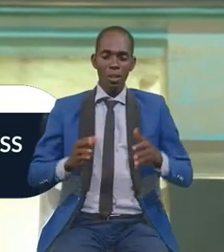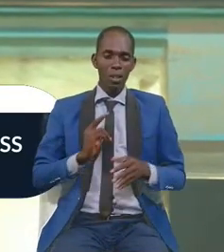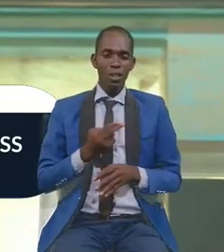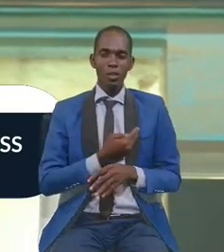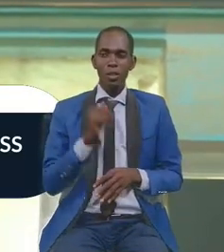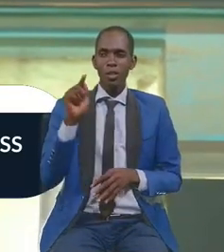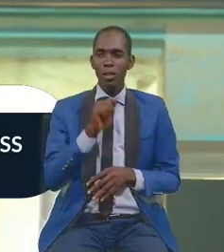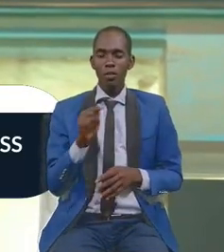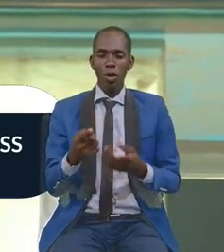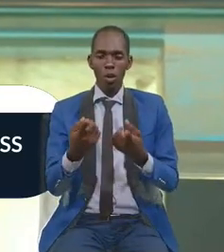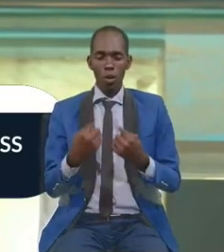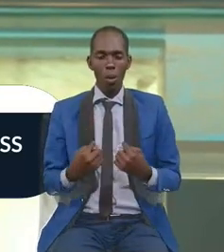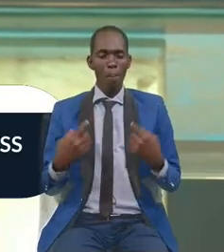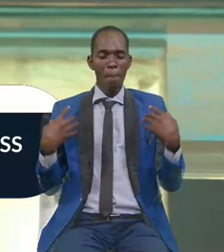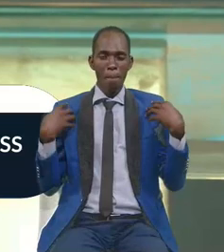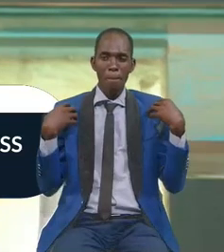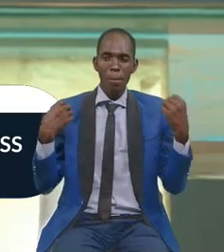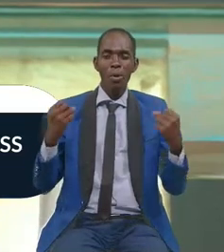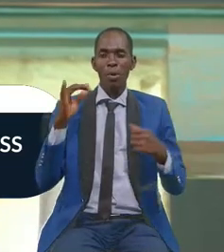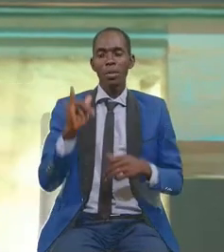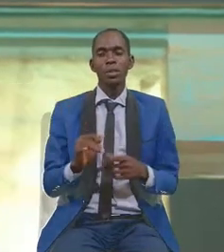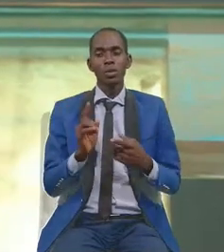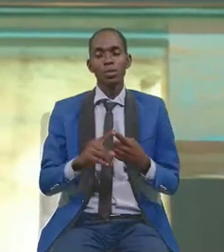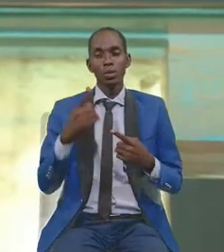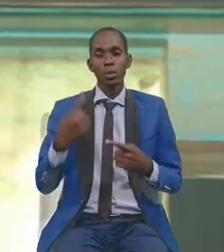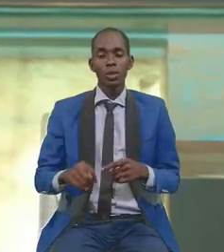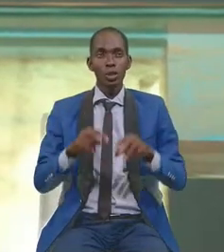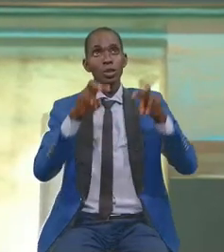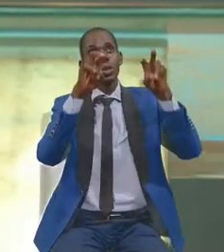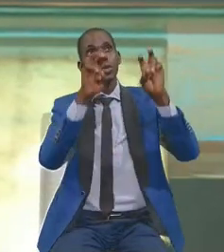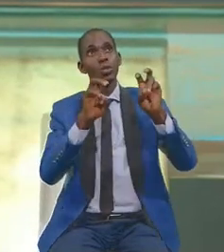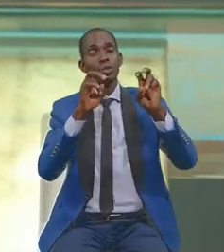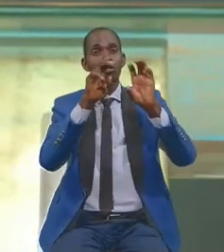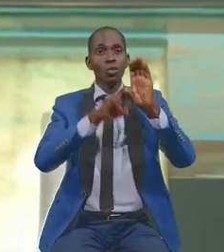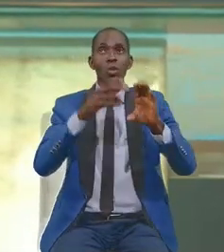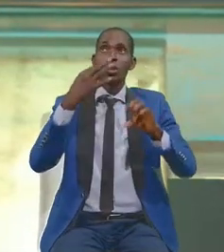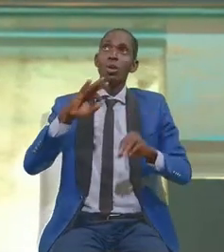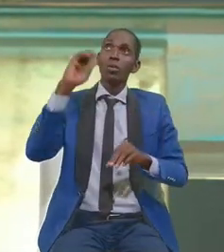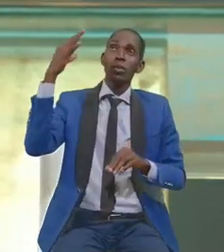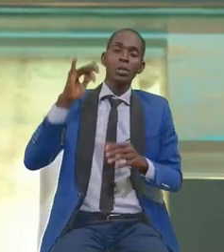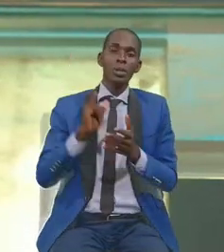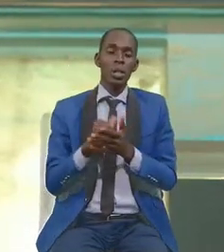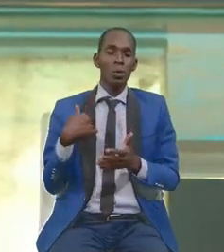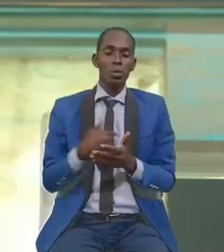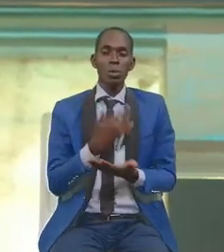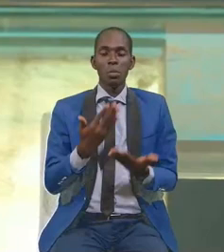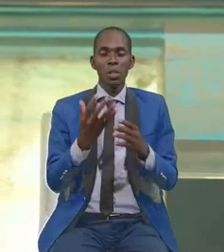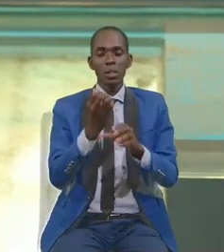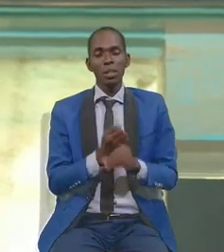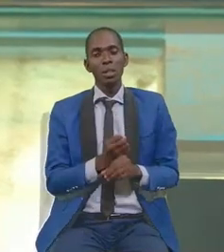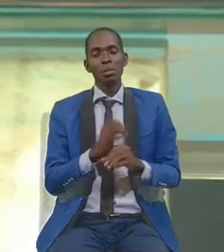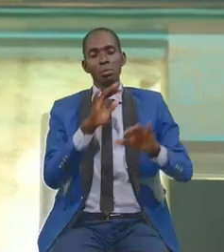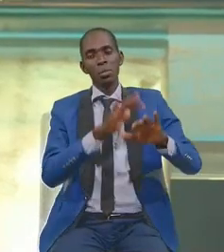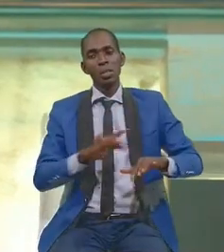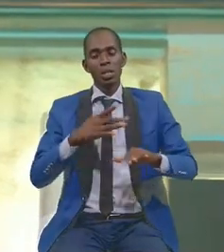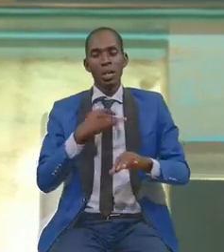Approchons-nous donc avec assurance du trône de la grâce, afin d'obtenir miséricorde et de trouver grâce pour être secouru dans